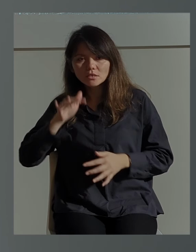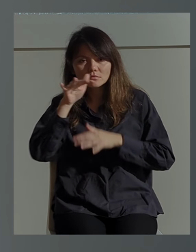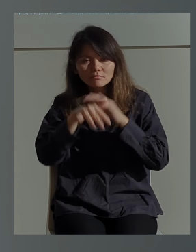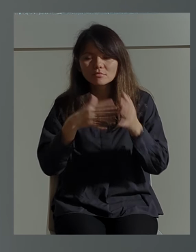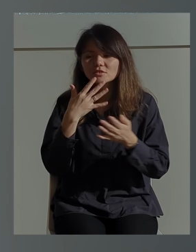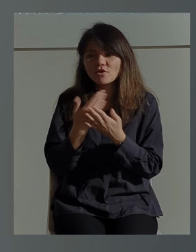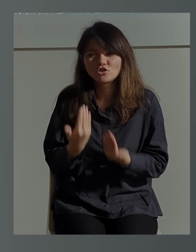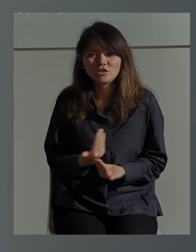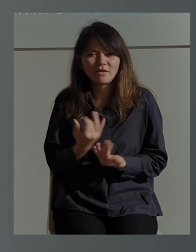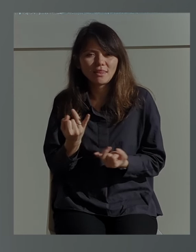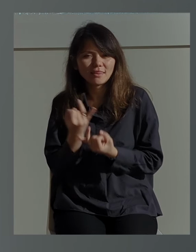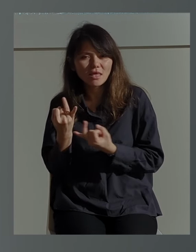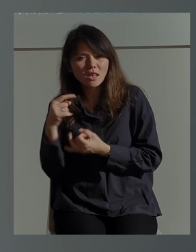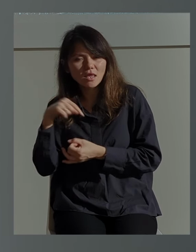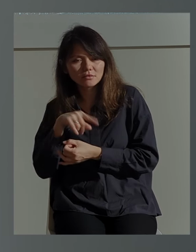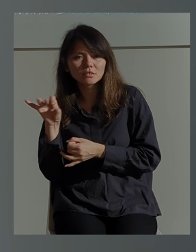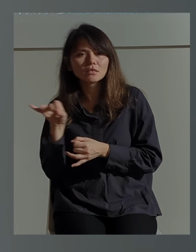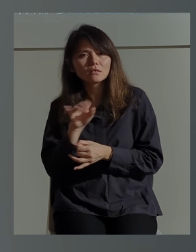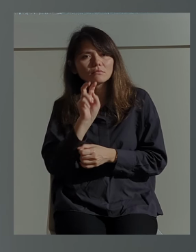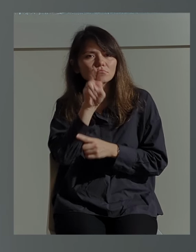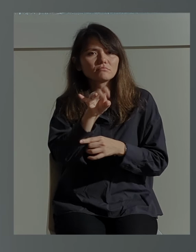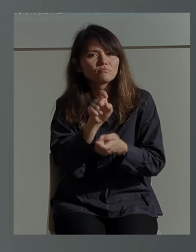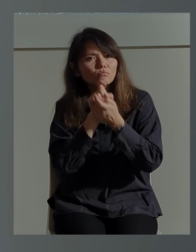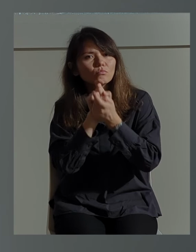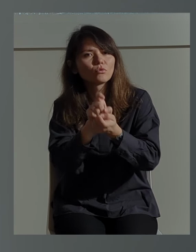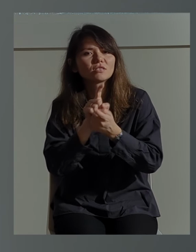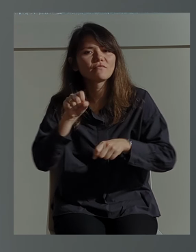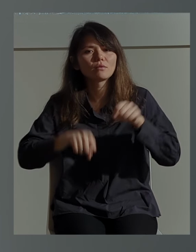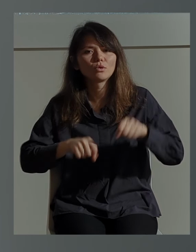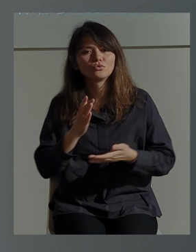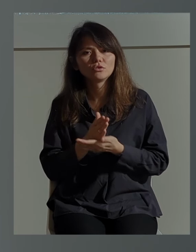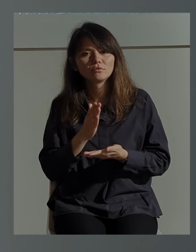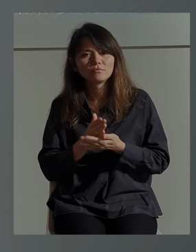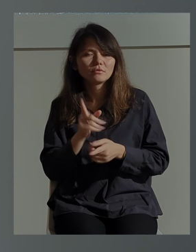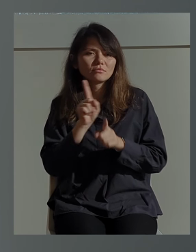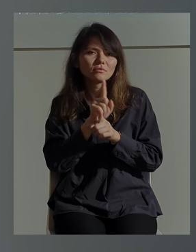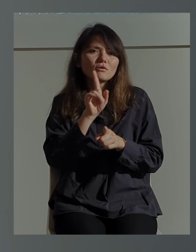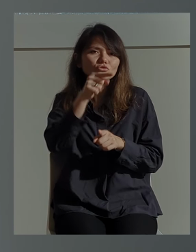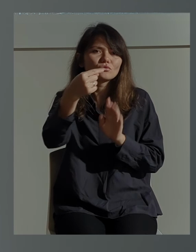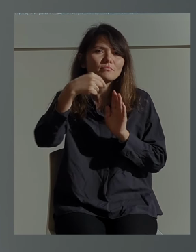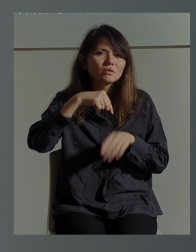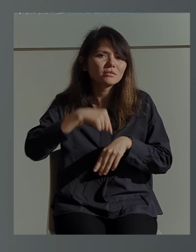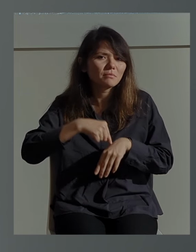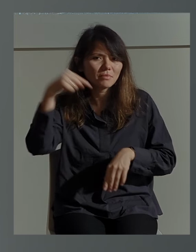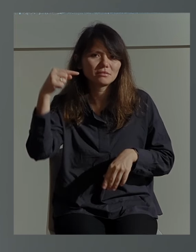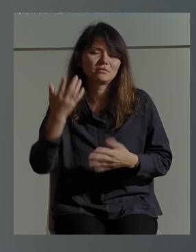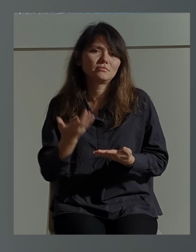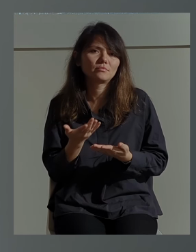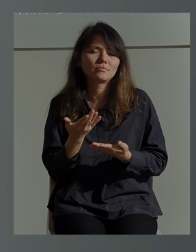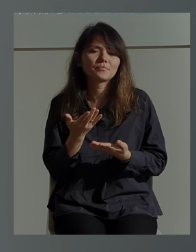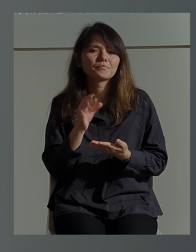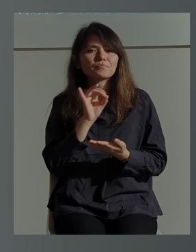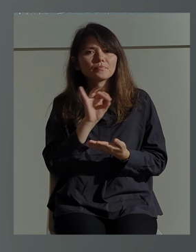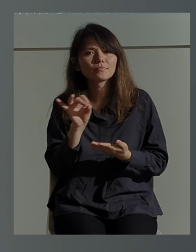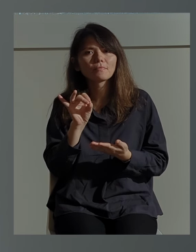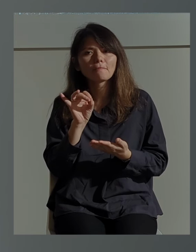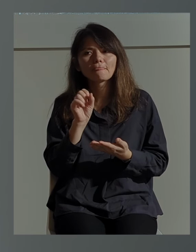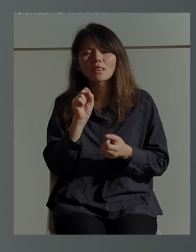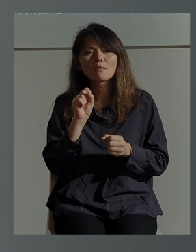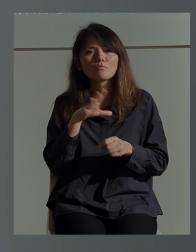интересами и борятся за возможность существования может быть за эмансипацию борятся не против каких-то